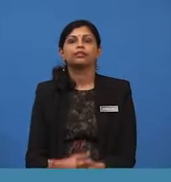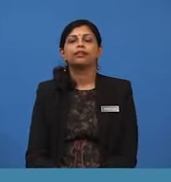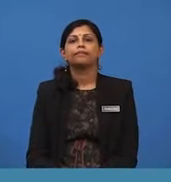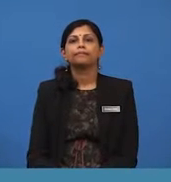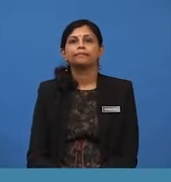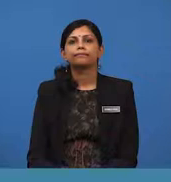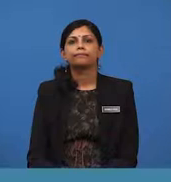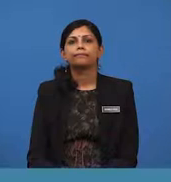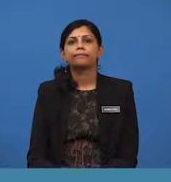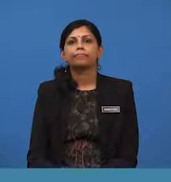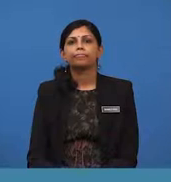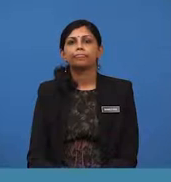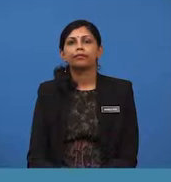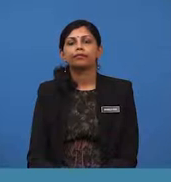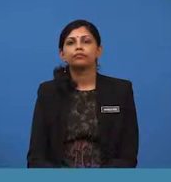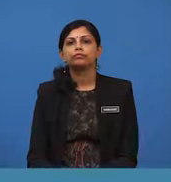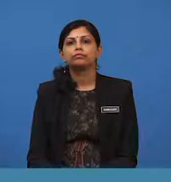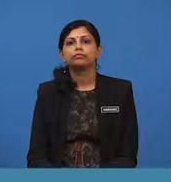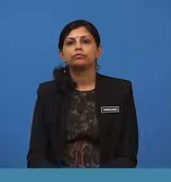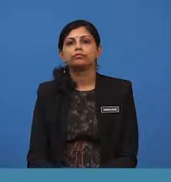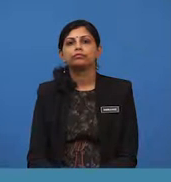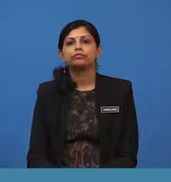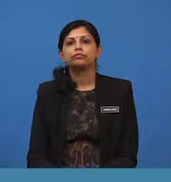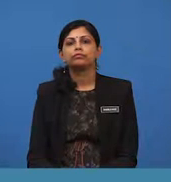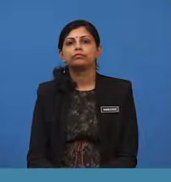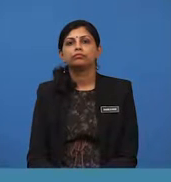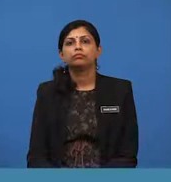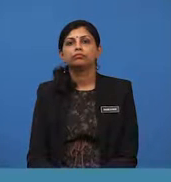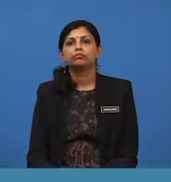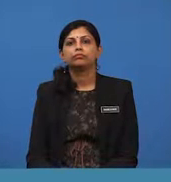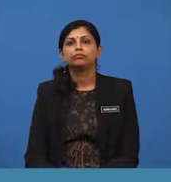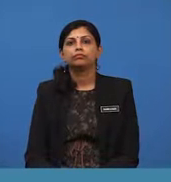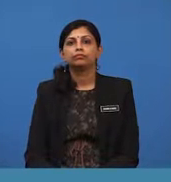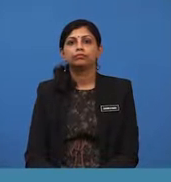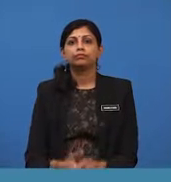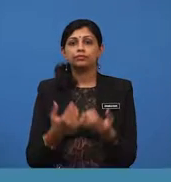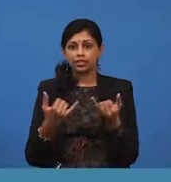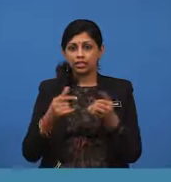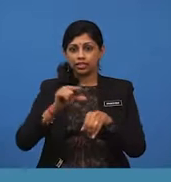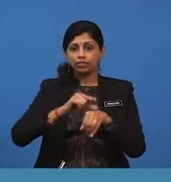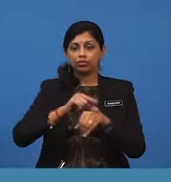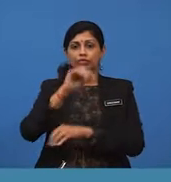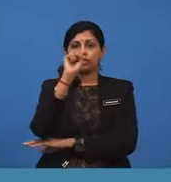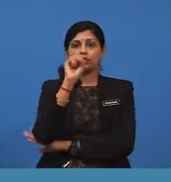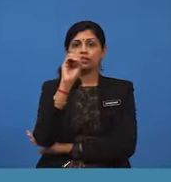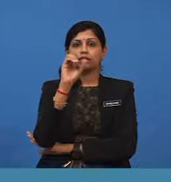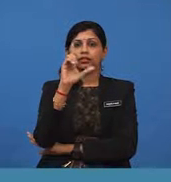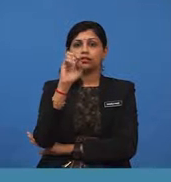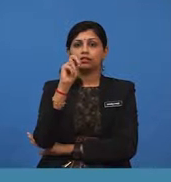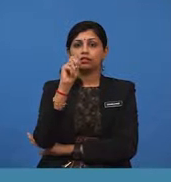Murid-murid, bagaimanakah pula untuk menentukan arah arus aruhan pada solenoid?